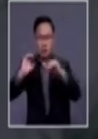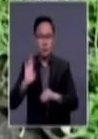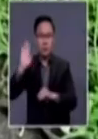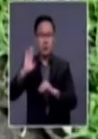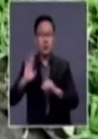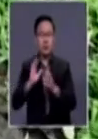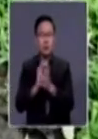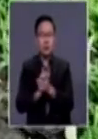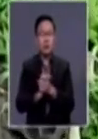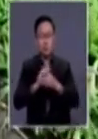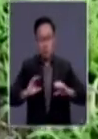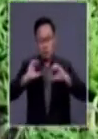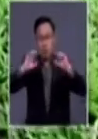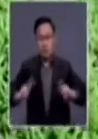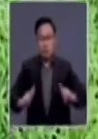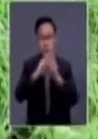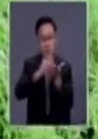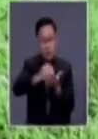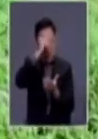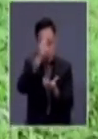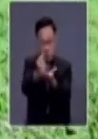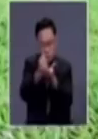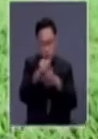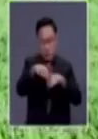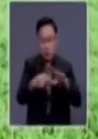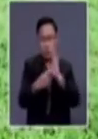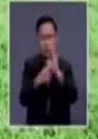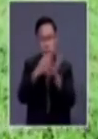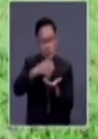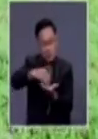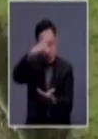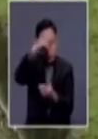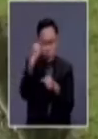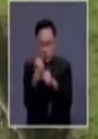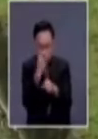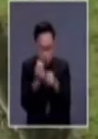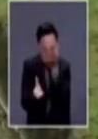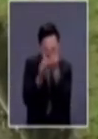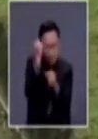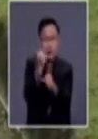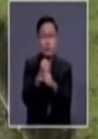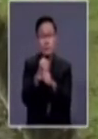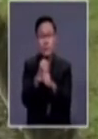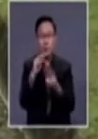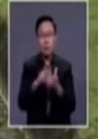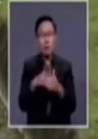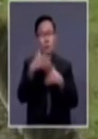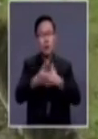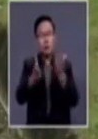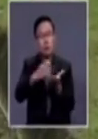ระทรวงศึกษาธิการที่เน้นให้นักเรียนเรียนแบบ active learning นะคะค่ะก็คือนักเรียนต้องมี